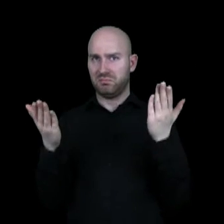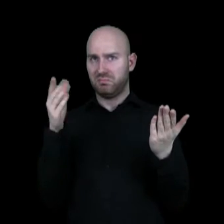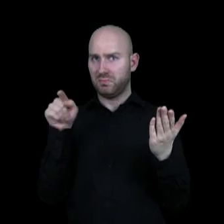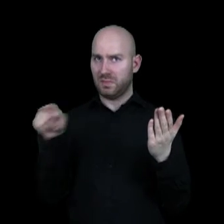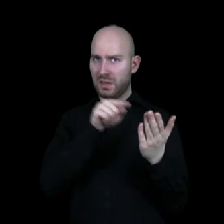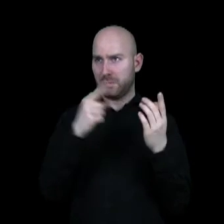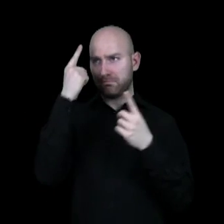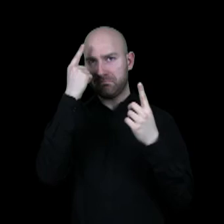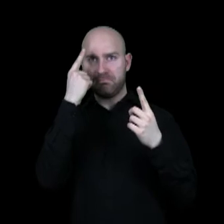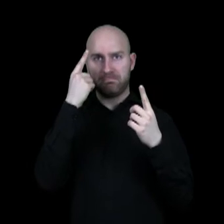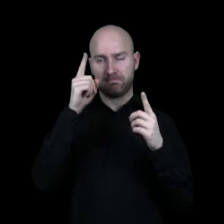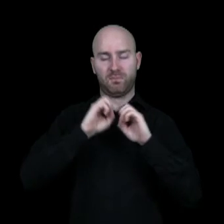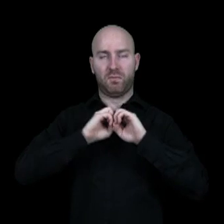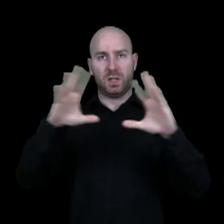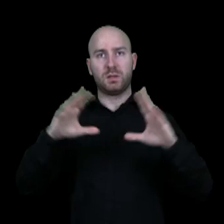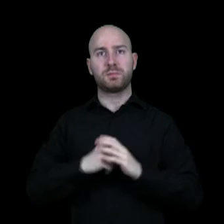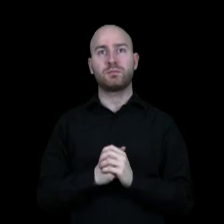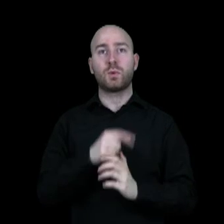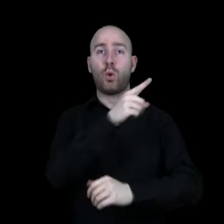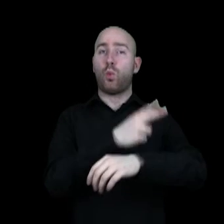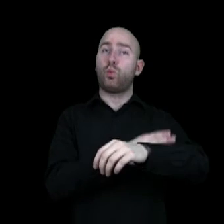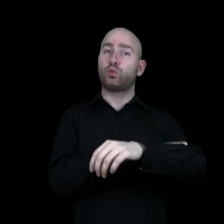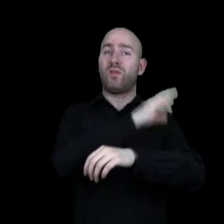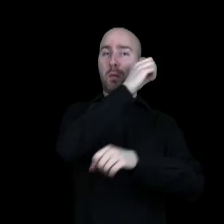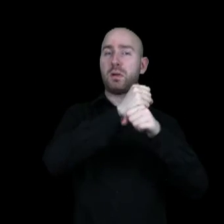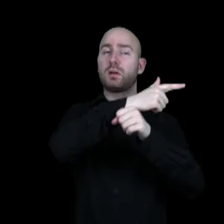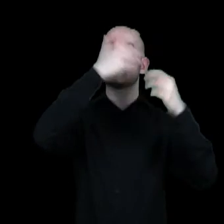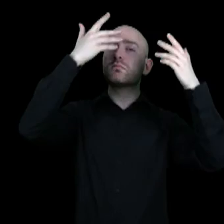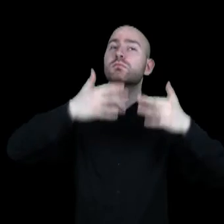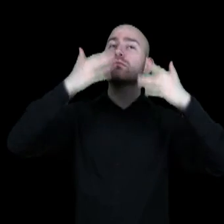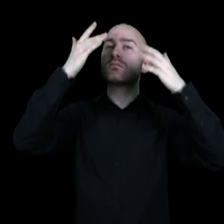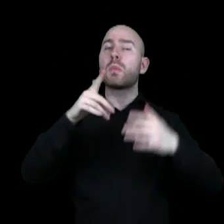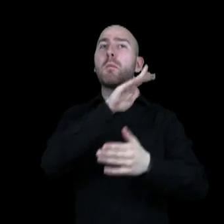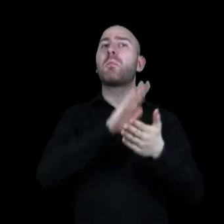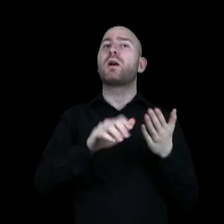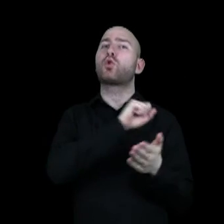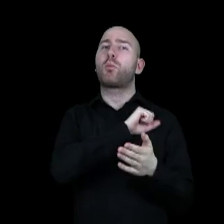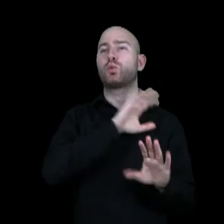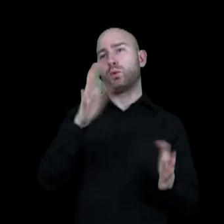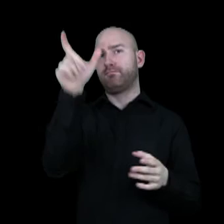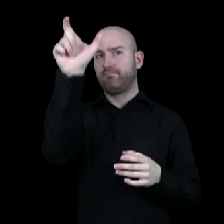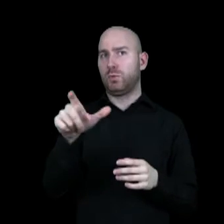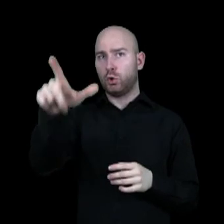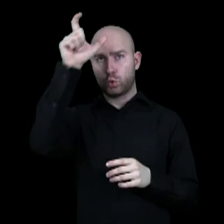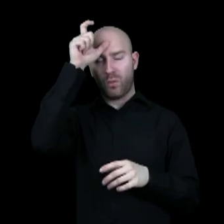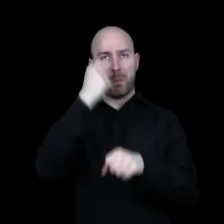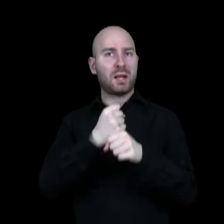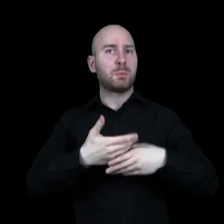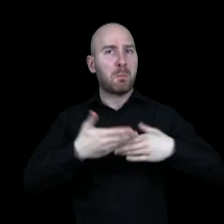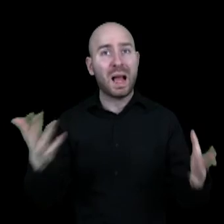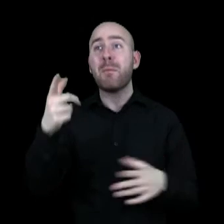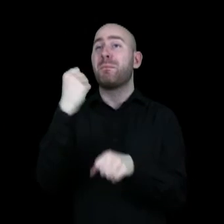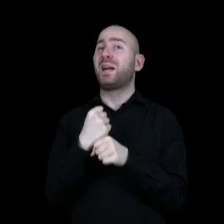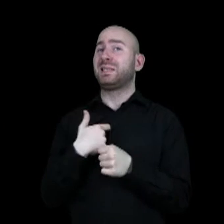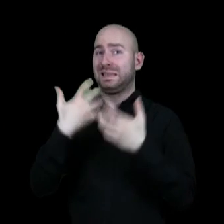definicjami bezrobotnych i siły roboczej trochę różnią się od rozumienia potocznego tych terminów według urzędu statystyki